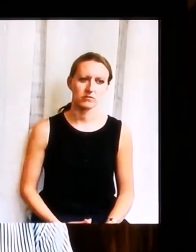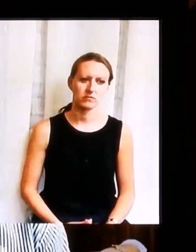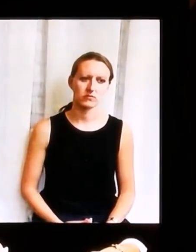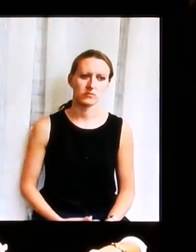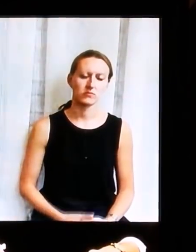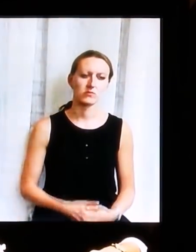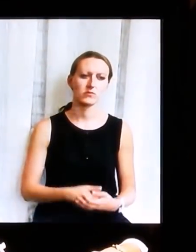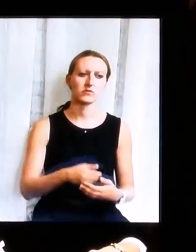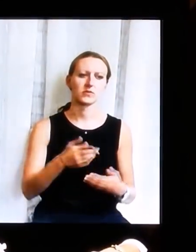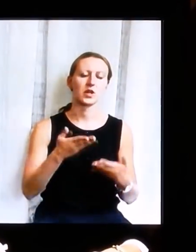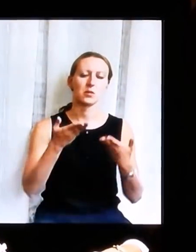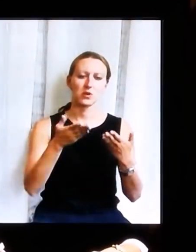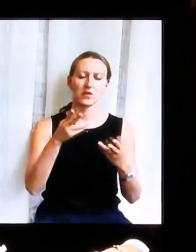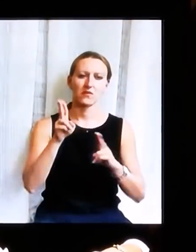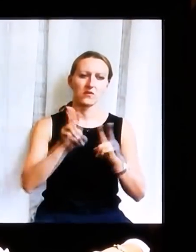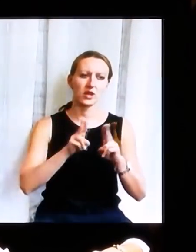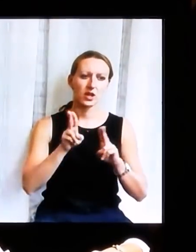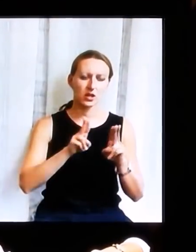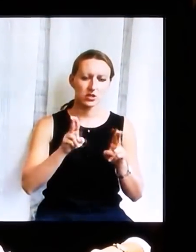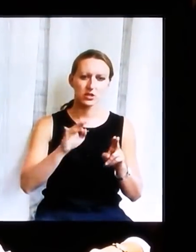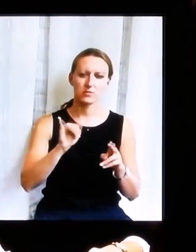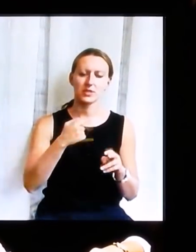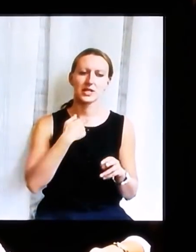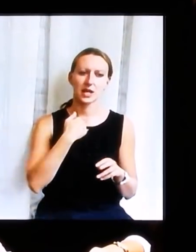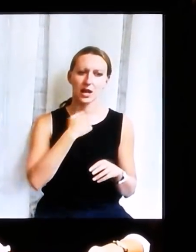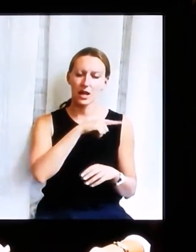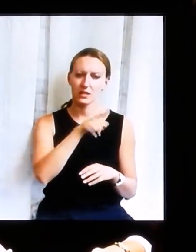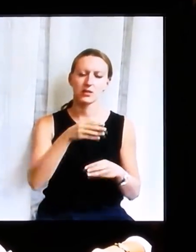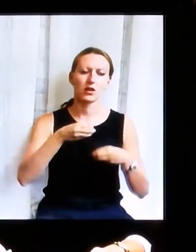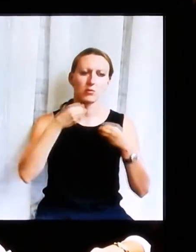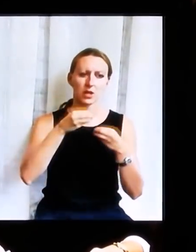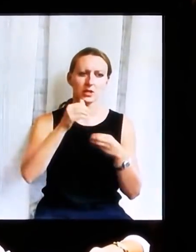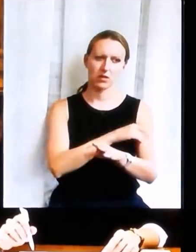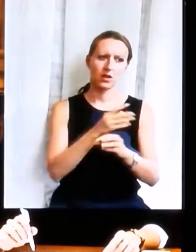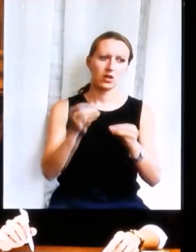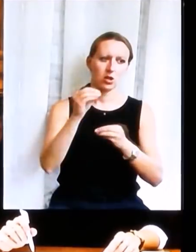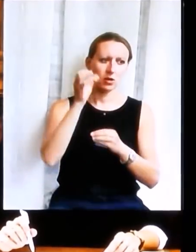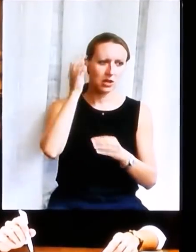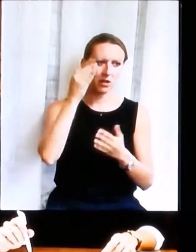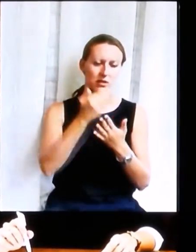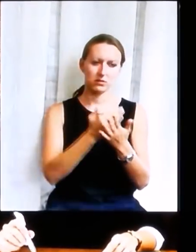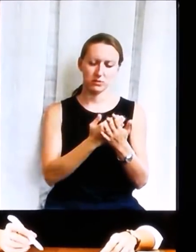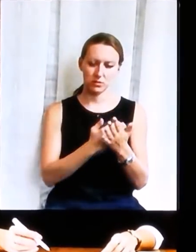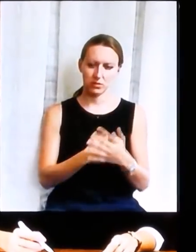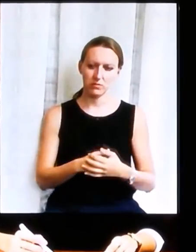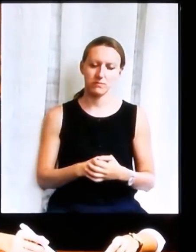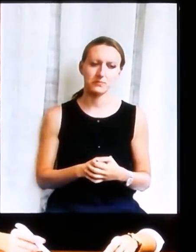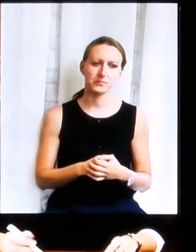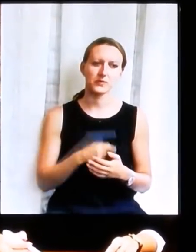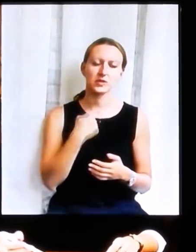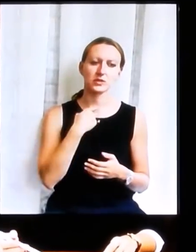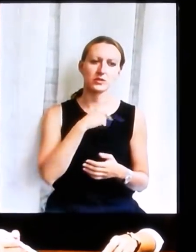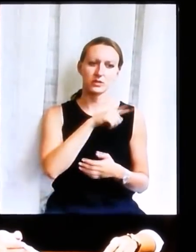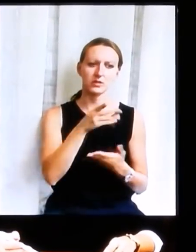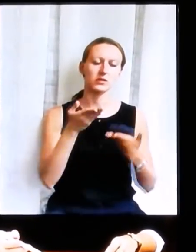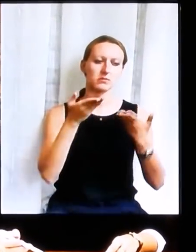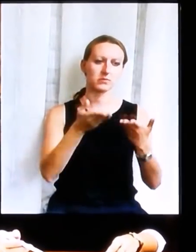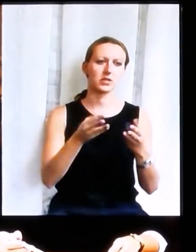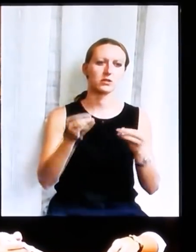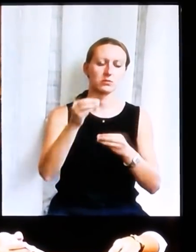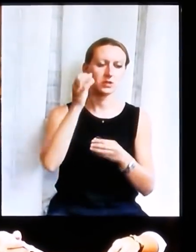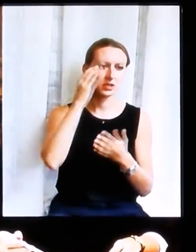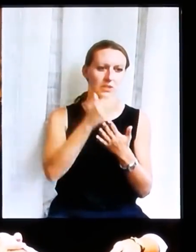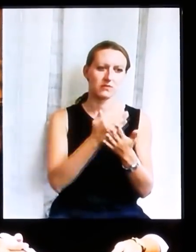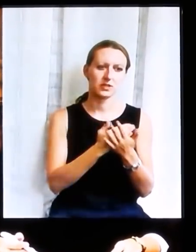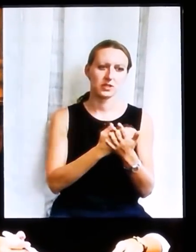Slijedom navedenoga prepuštam vijećnicima da se glasanjem izjasne. Kao prvog stavljam na glasanje prijedlog dopune